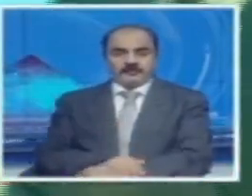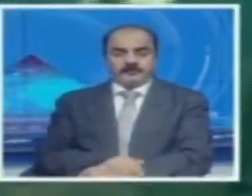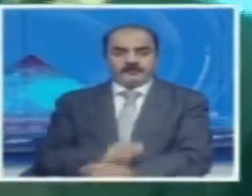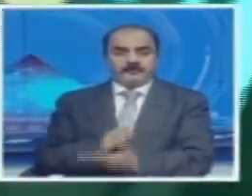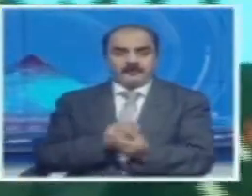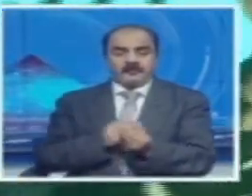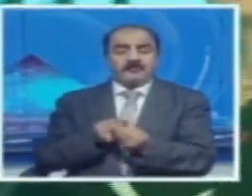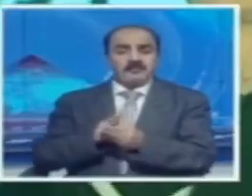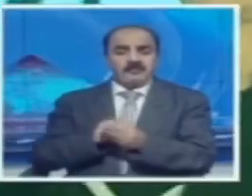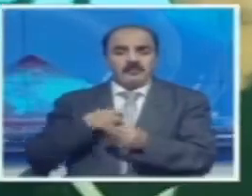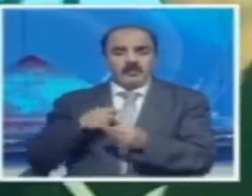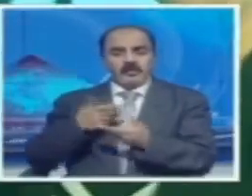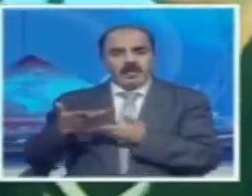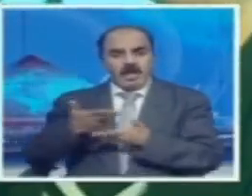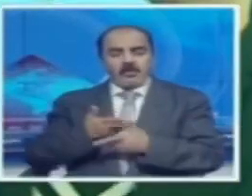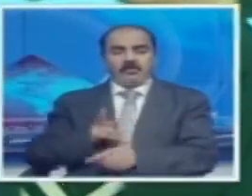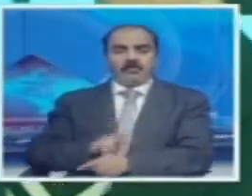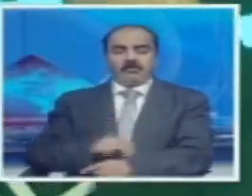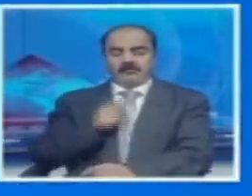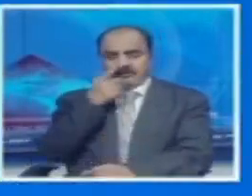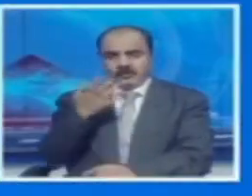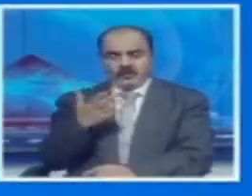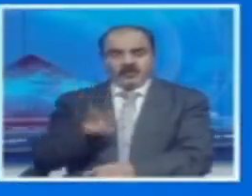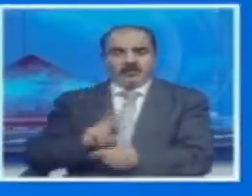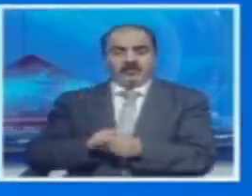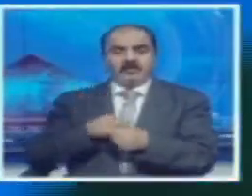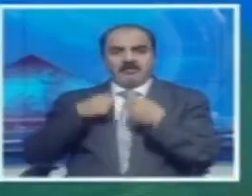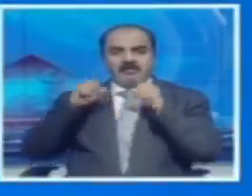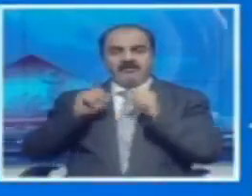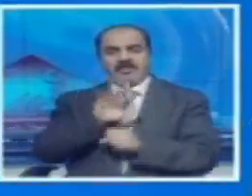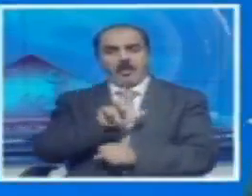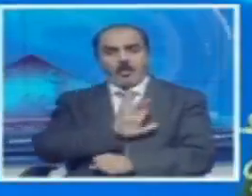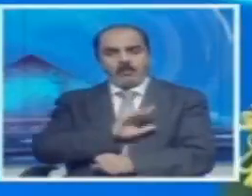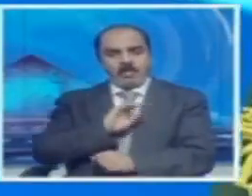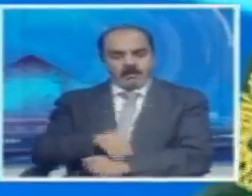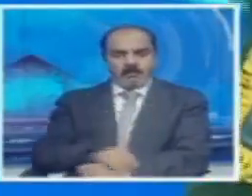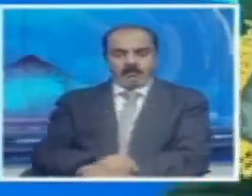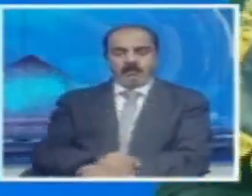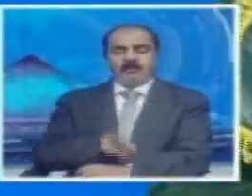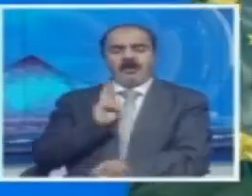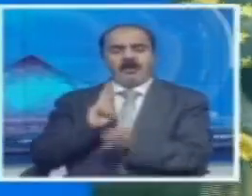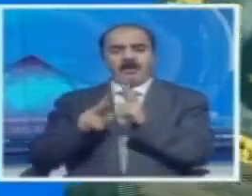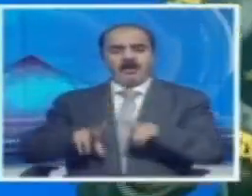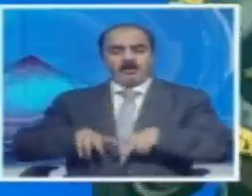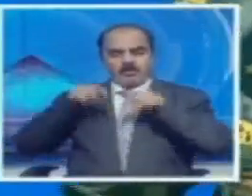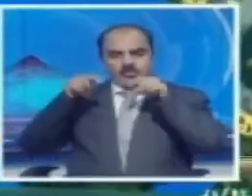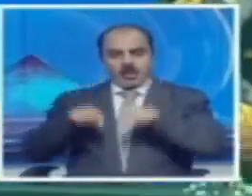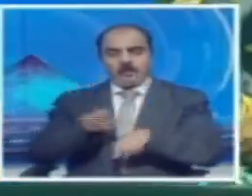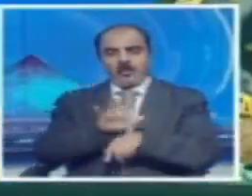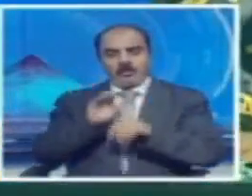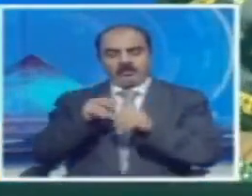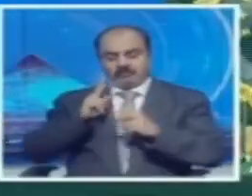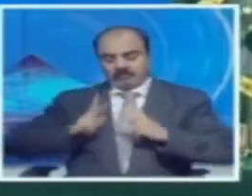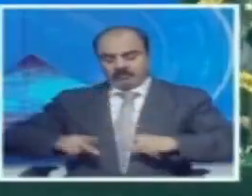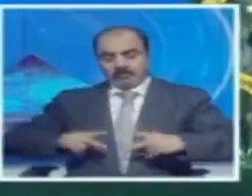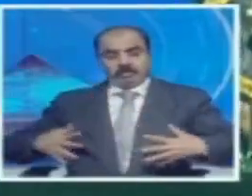2021-2027. وزراء التعاون الدولي والبيئة وسفير الاتحاد الأوروبي لدى مصر واحتفالا بيوم أوروبا شهدوا توقيع